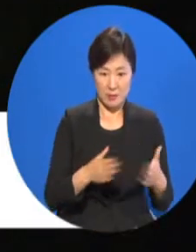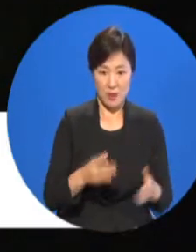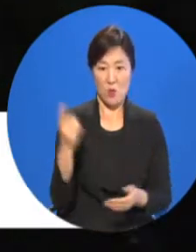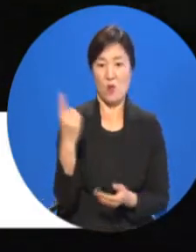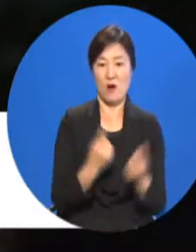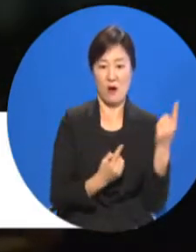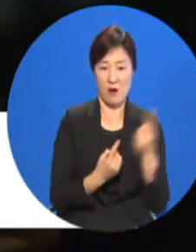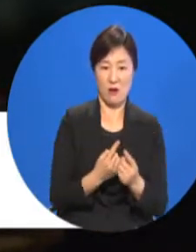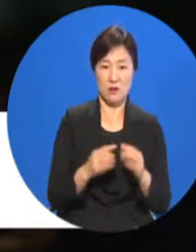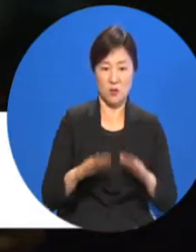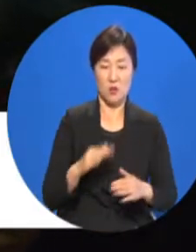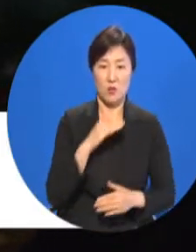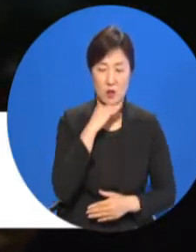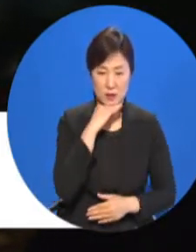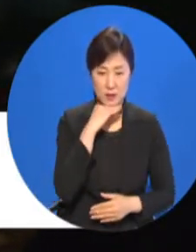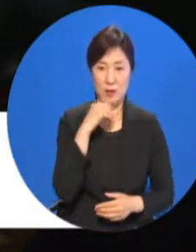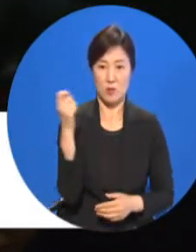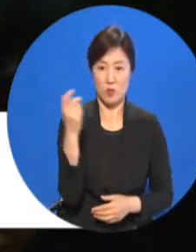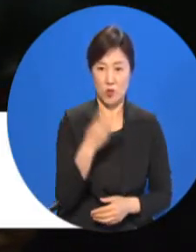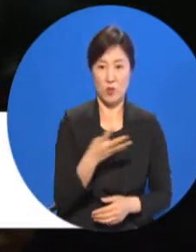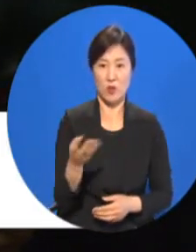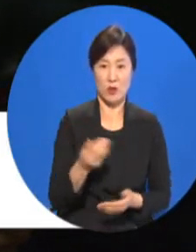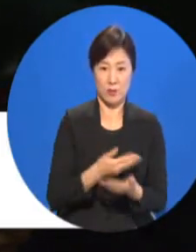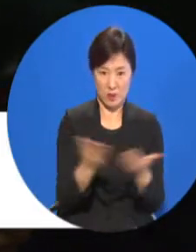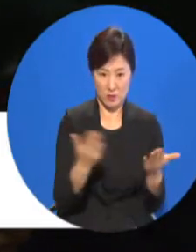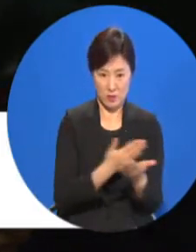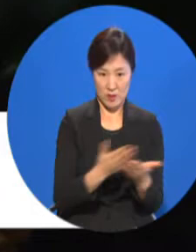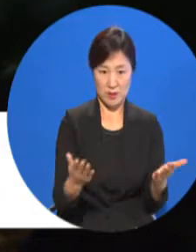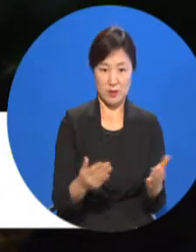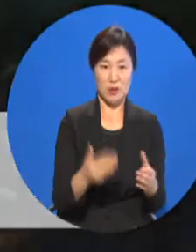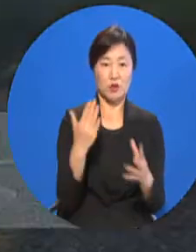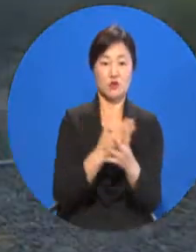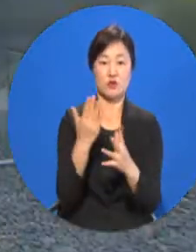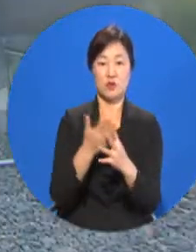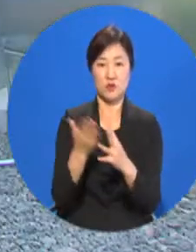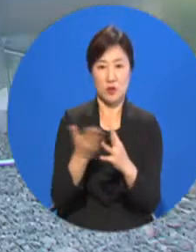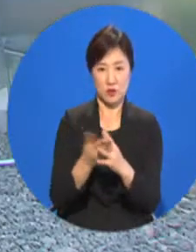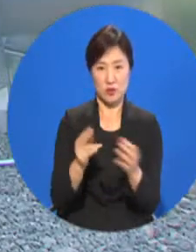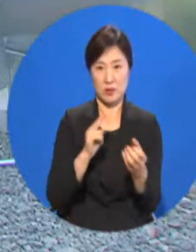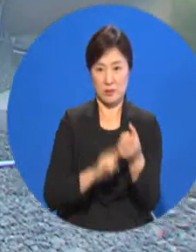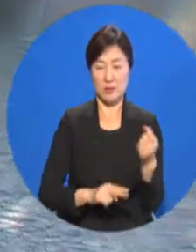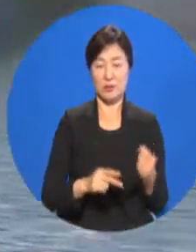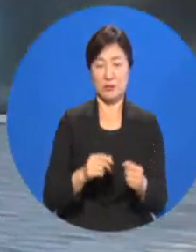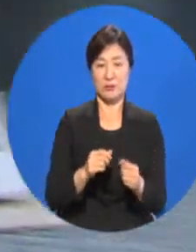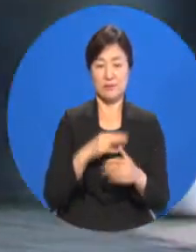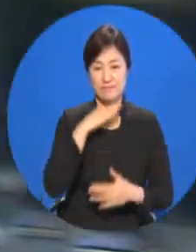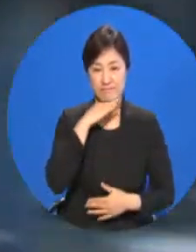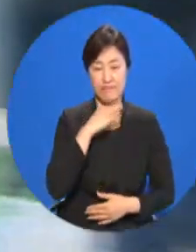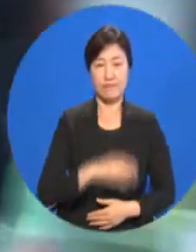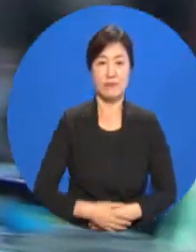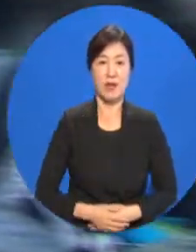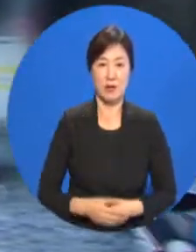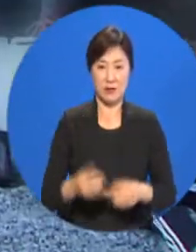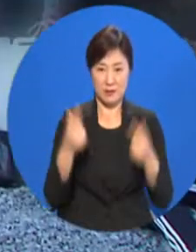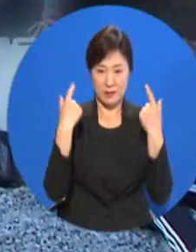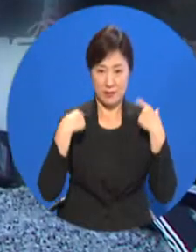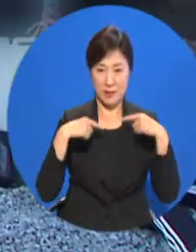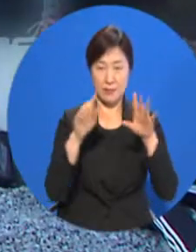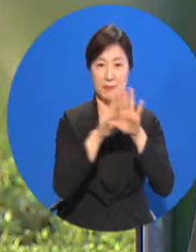와가지고 지금들이 번호표 만들어가지고 한가지만 심어놓고 그거 팔아먹으려고. 날이 밝고 계약 시간이